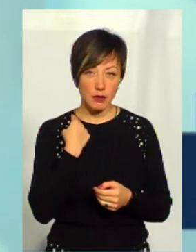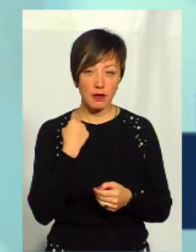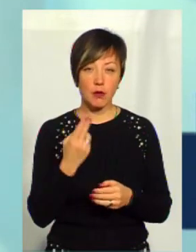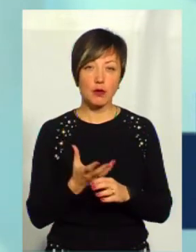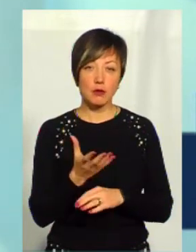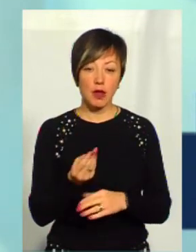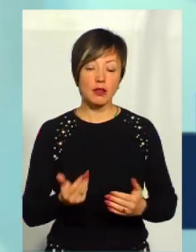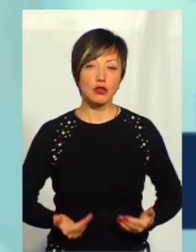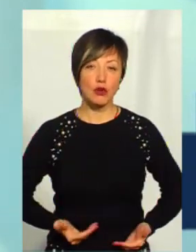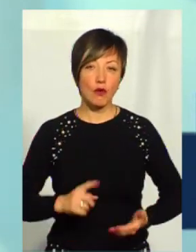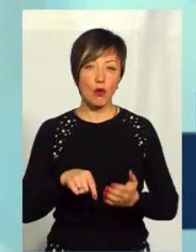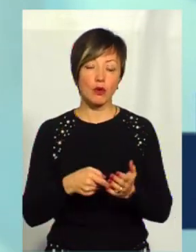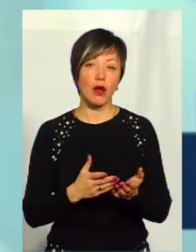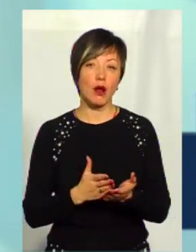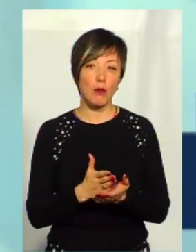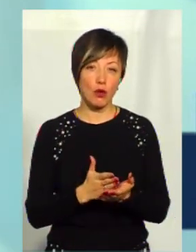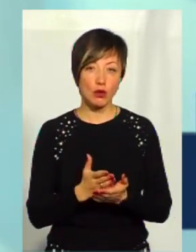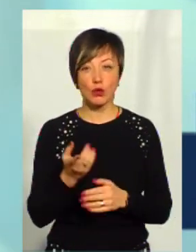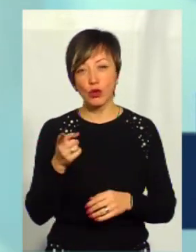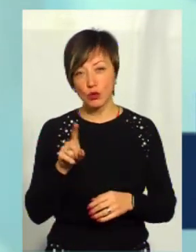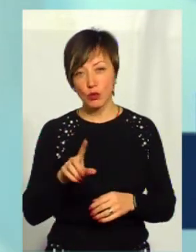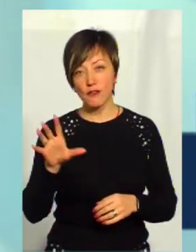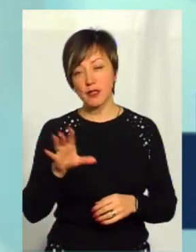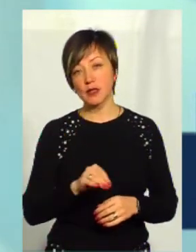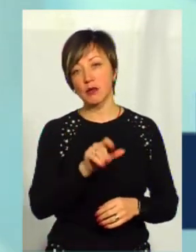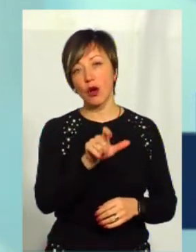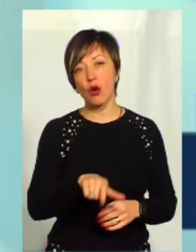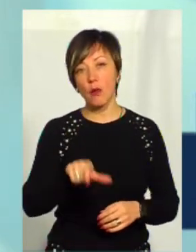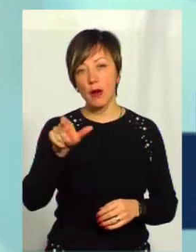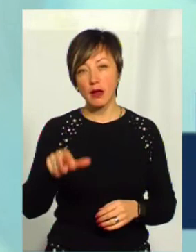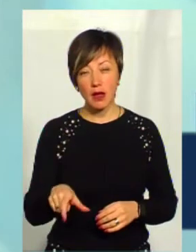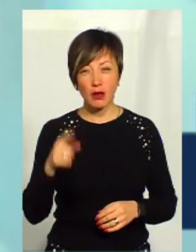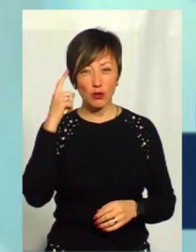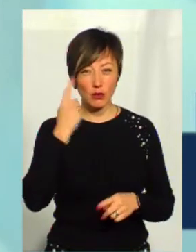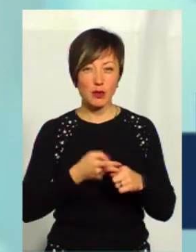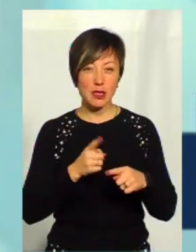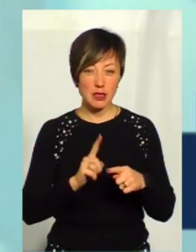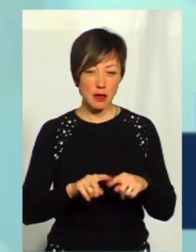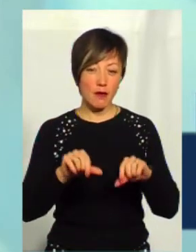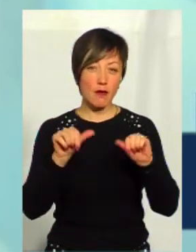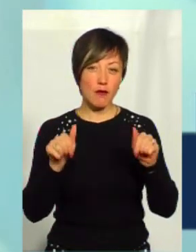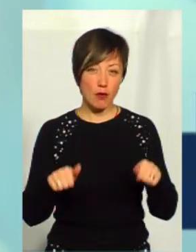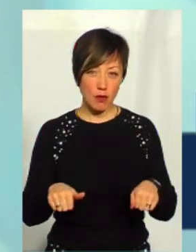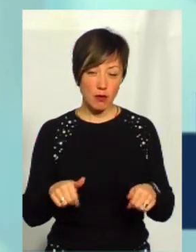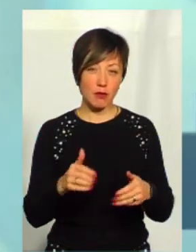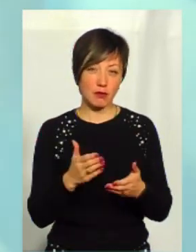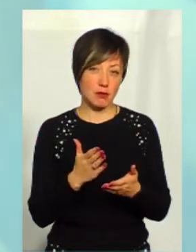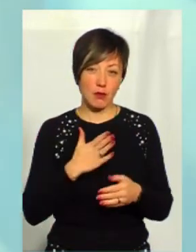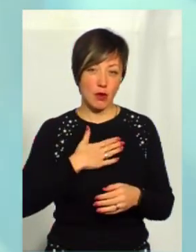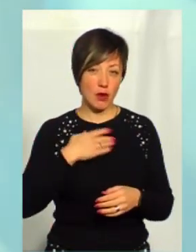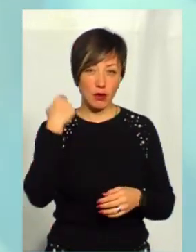по сплаті за житлово-комунальні послуги. Тому всім громадянам, я думаю, що ця форма є прогресивна на сьогоднішній день. Це, звичайно,